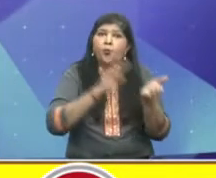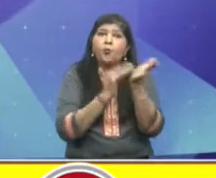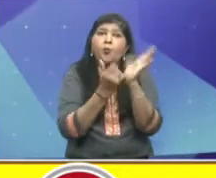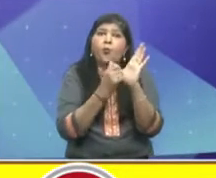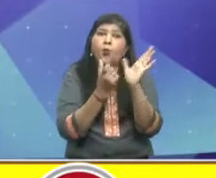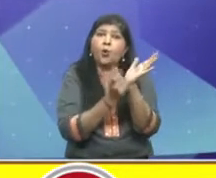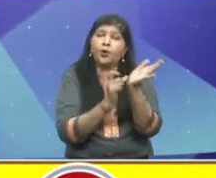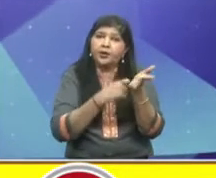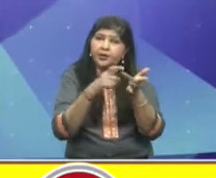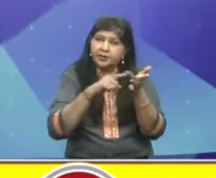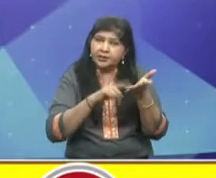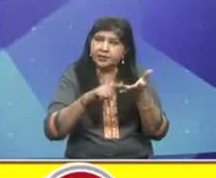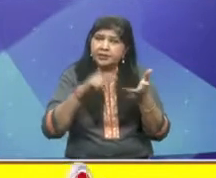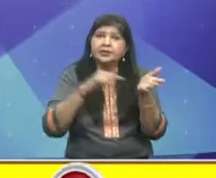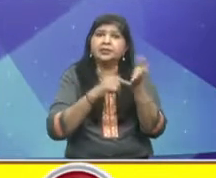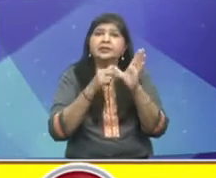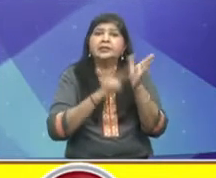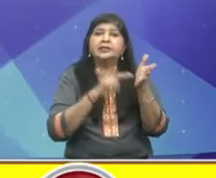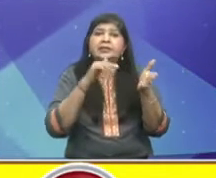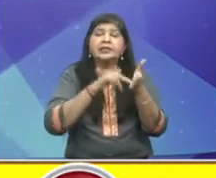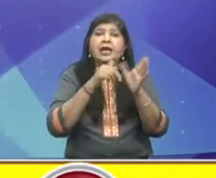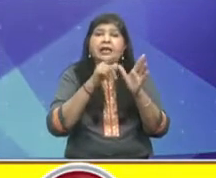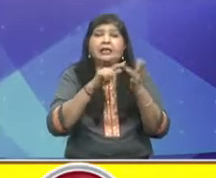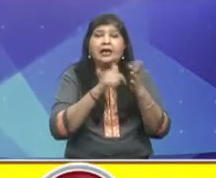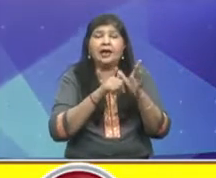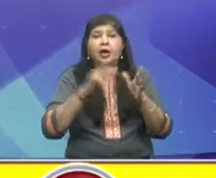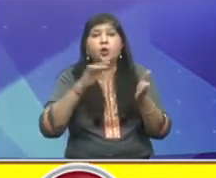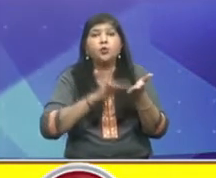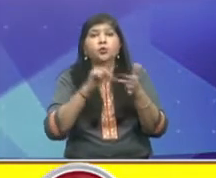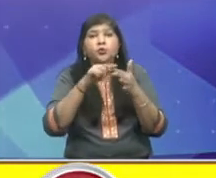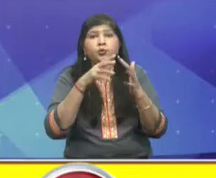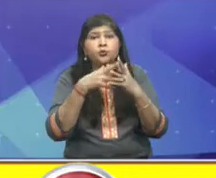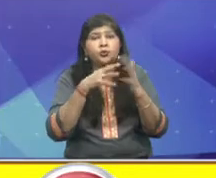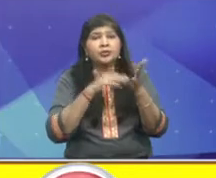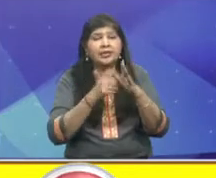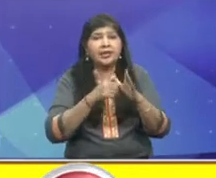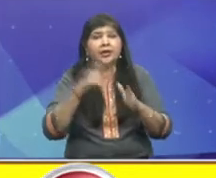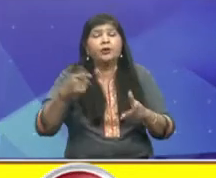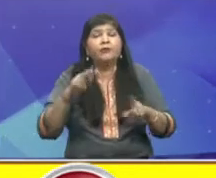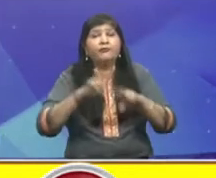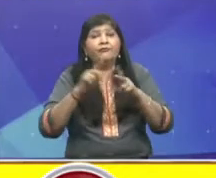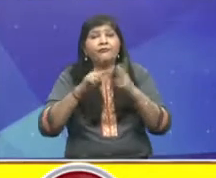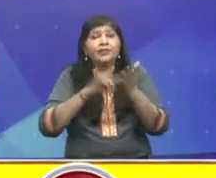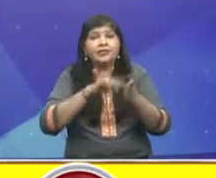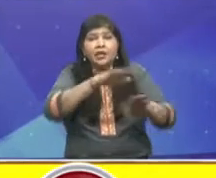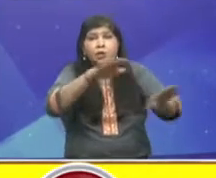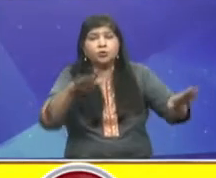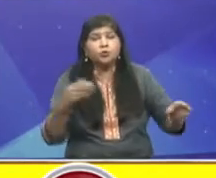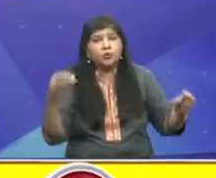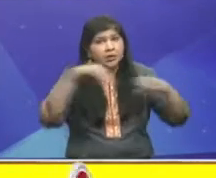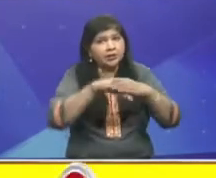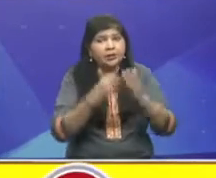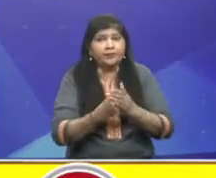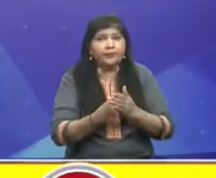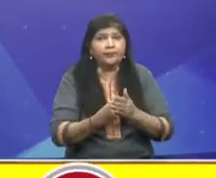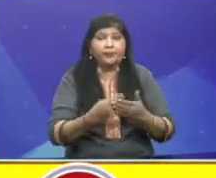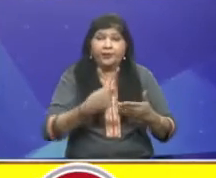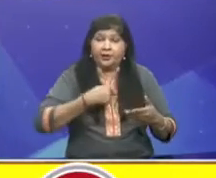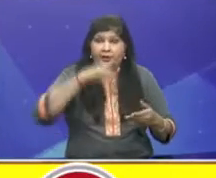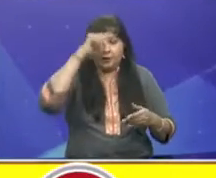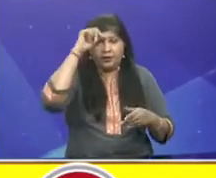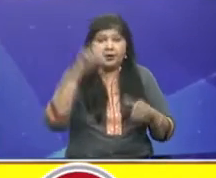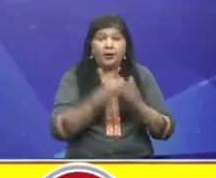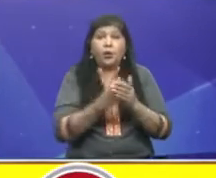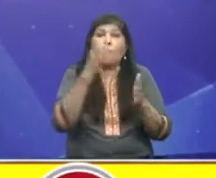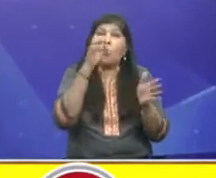मॉरिशस, तंजानिया, न्यूजीलैंड और फिजी के स्टूडेंट्स भी शामिल हुए। हमारे देश का महारत्न